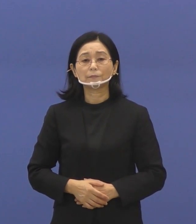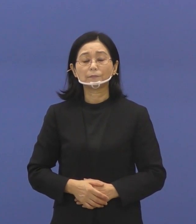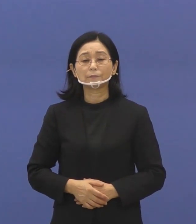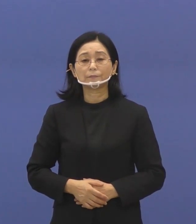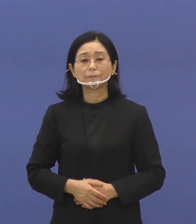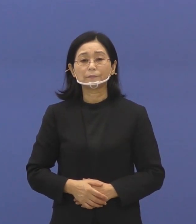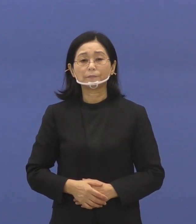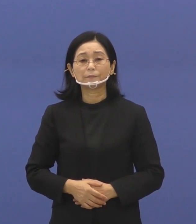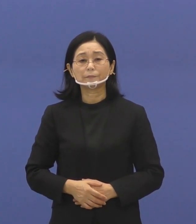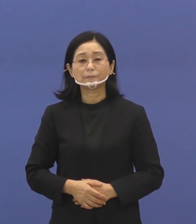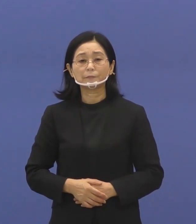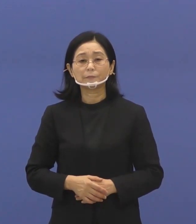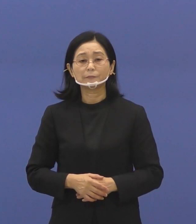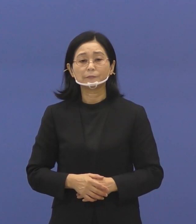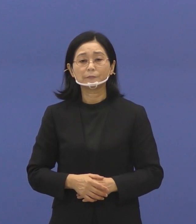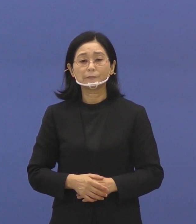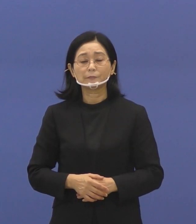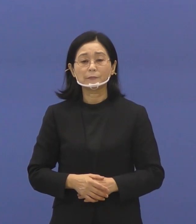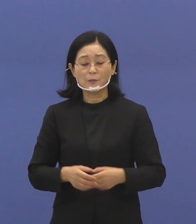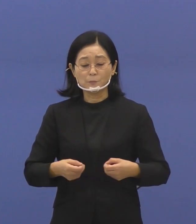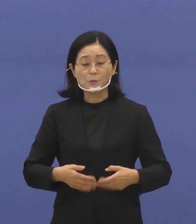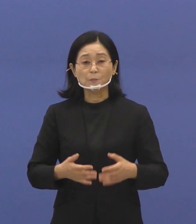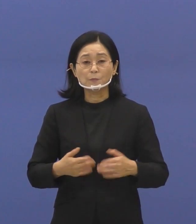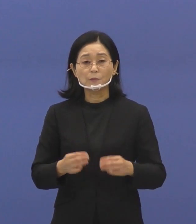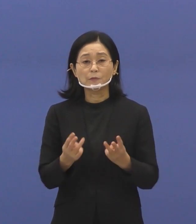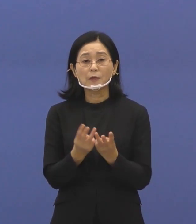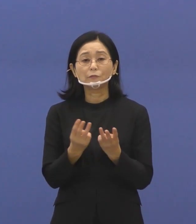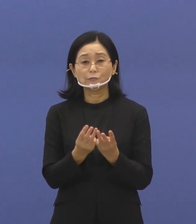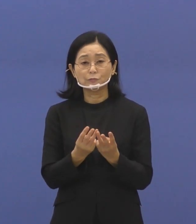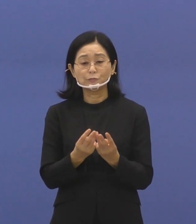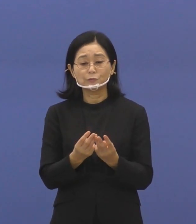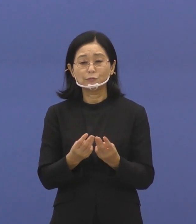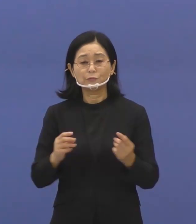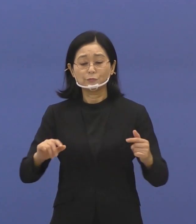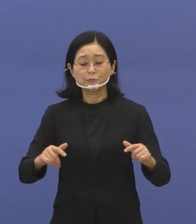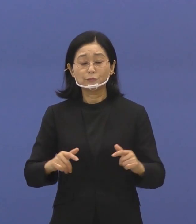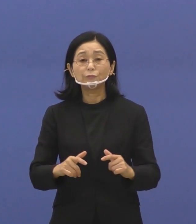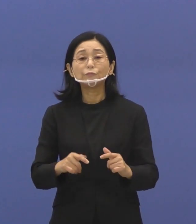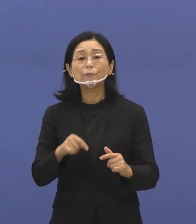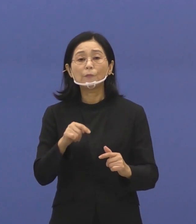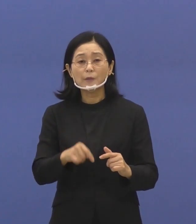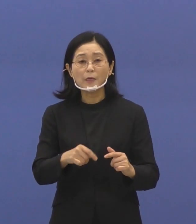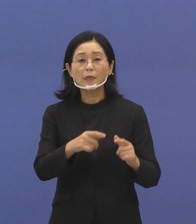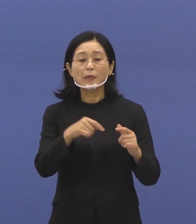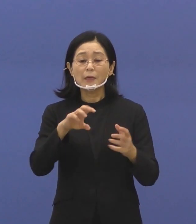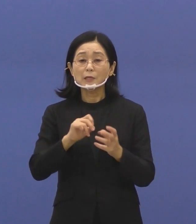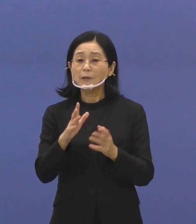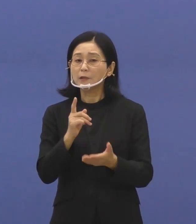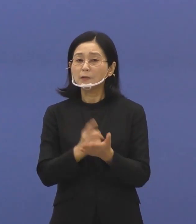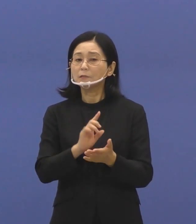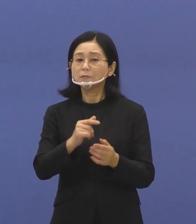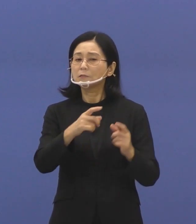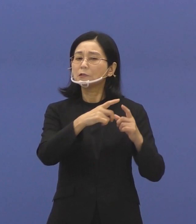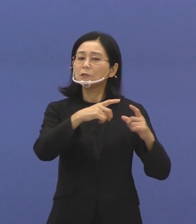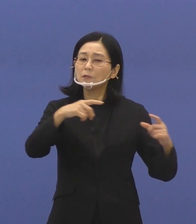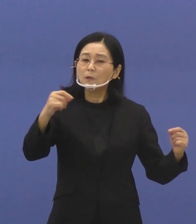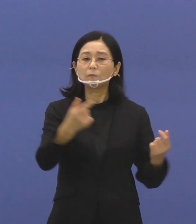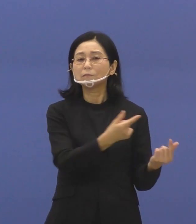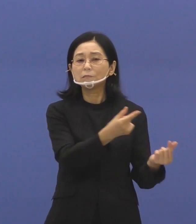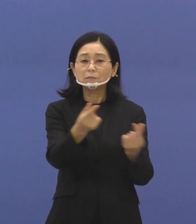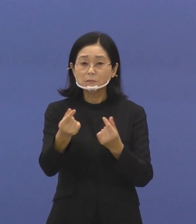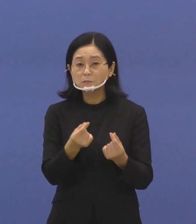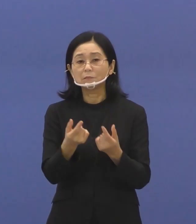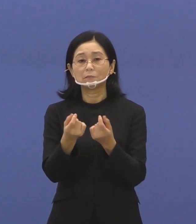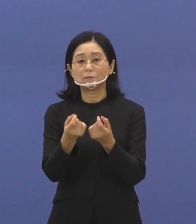まあ、日本全体出生率がこう下がるような傾向があって、でそこにはあの、